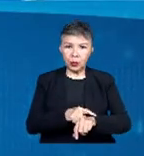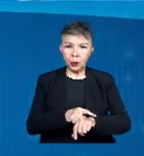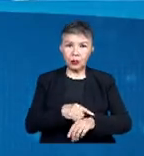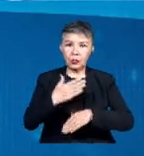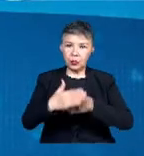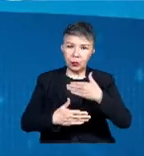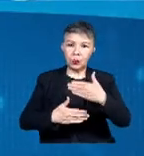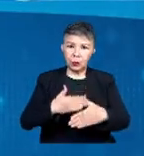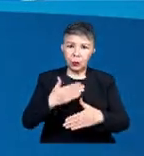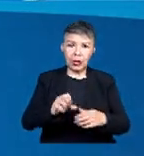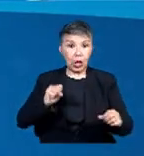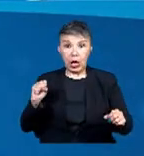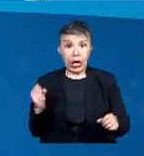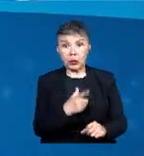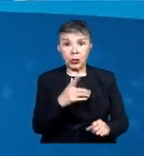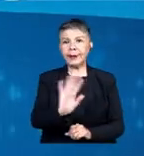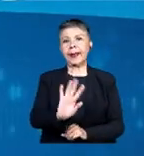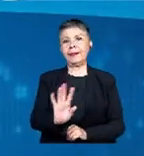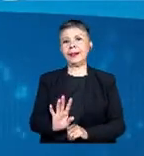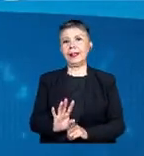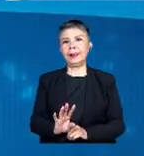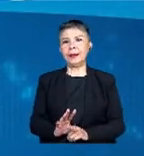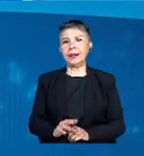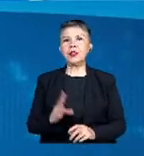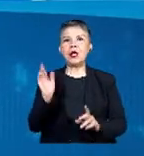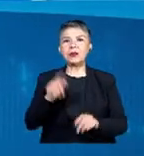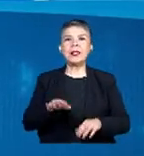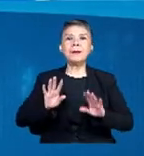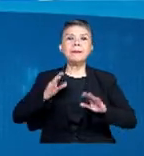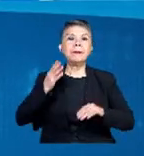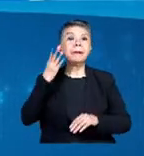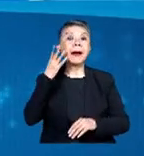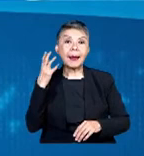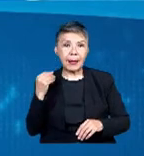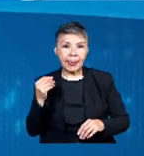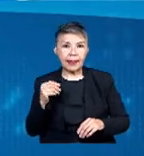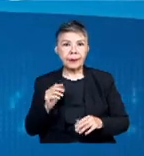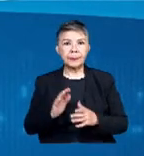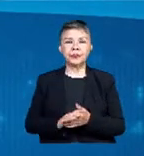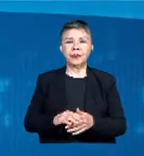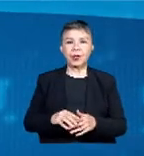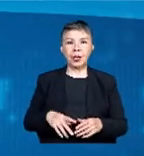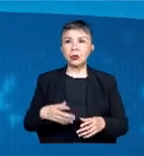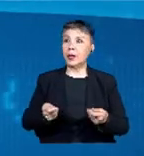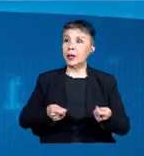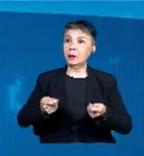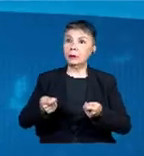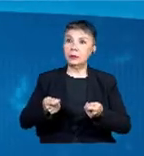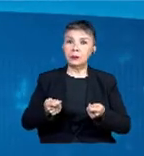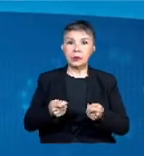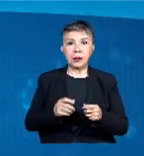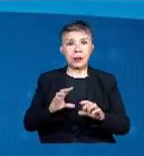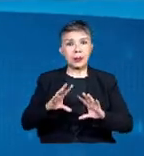dengan latihan. Ya kan? Dengan asesmen terus dengan